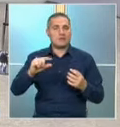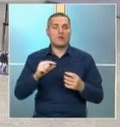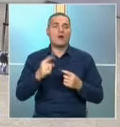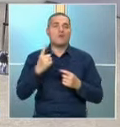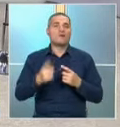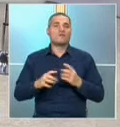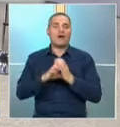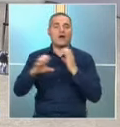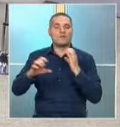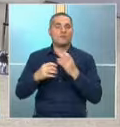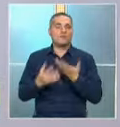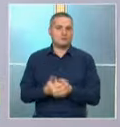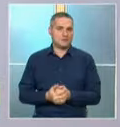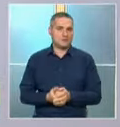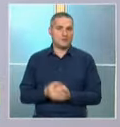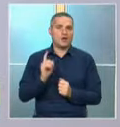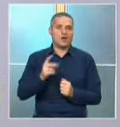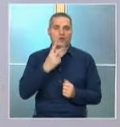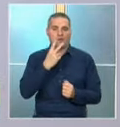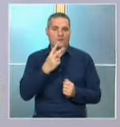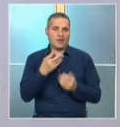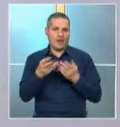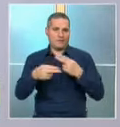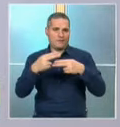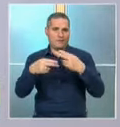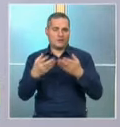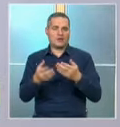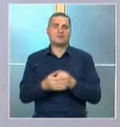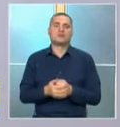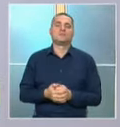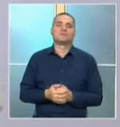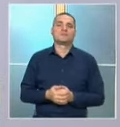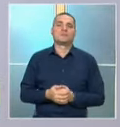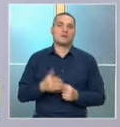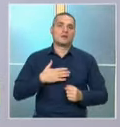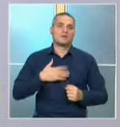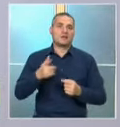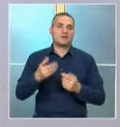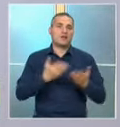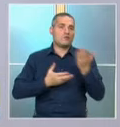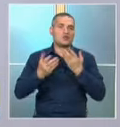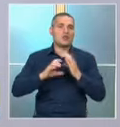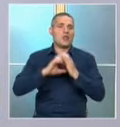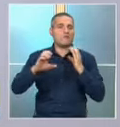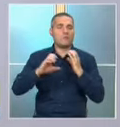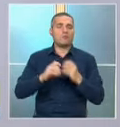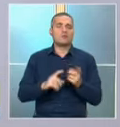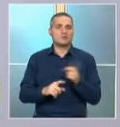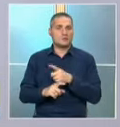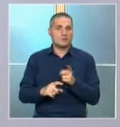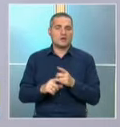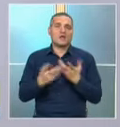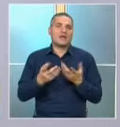Първо за автобуса, който видяхме в репортажа. Имате такъв училищен автобус.